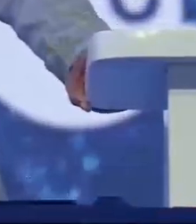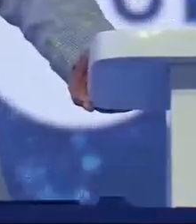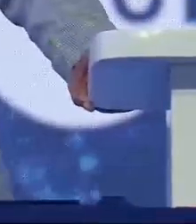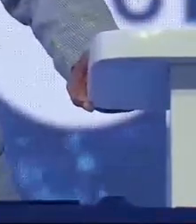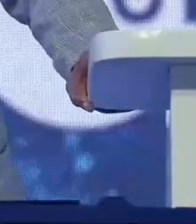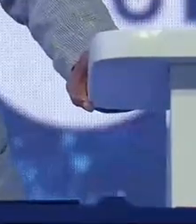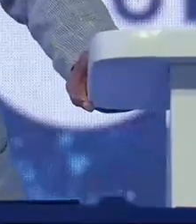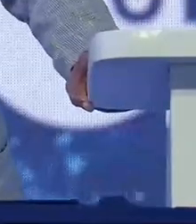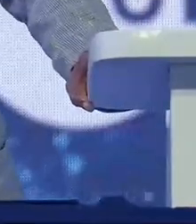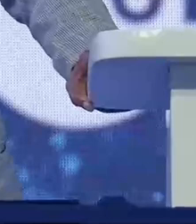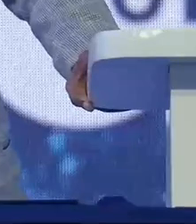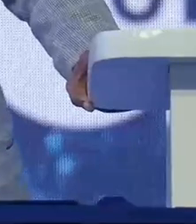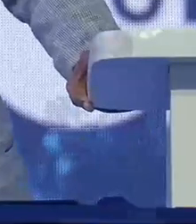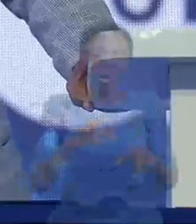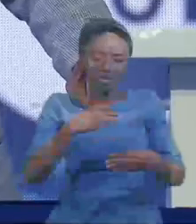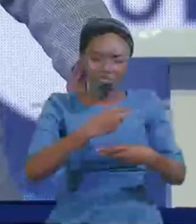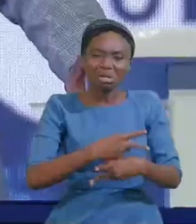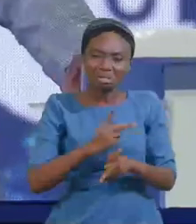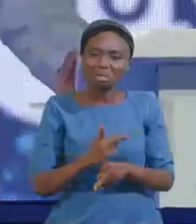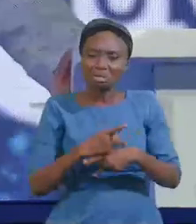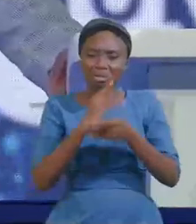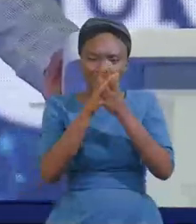Nous n'avons pas l'habitude d'être en paix.